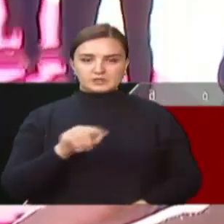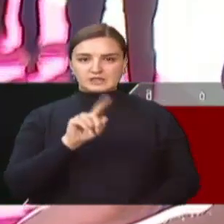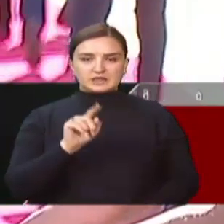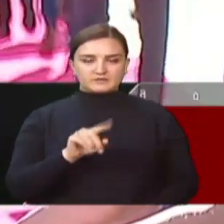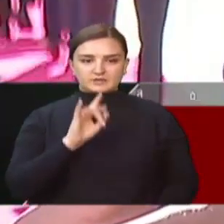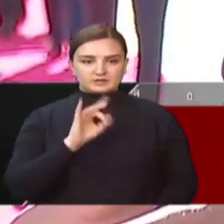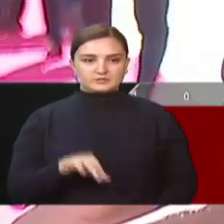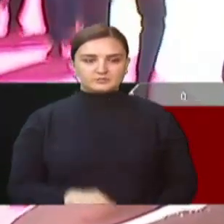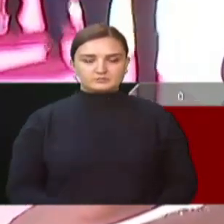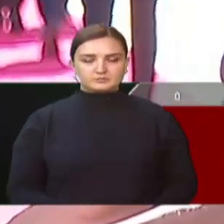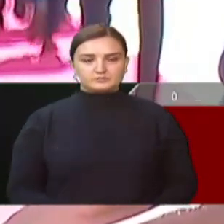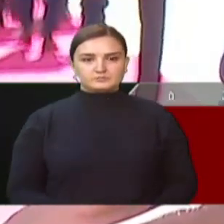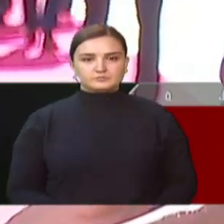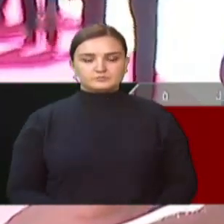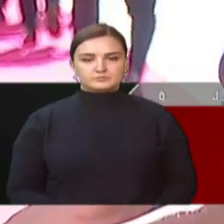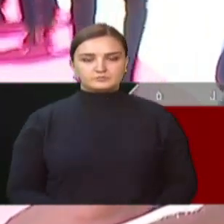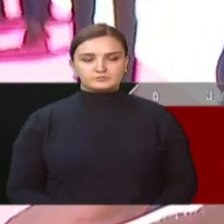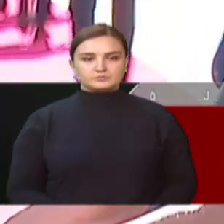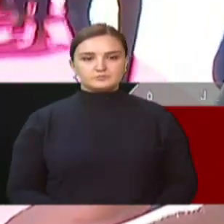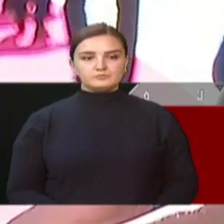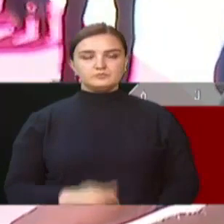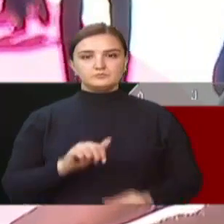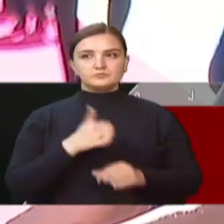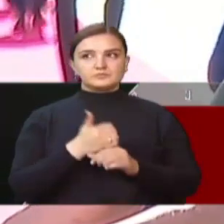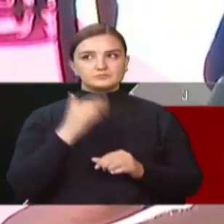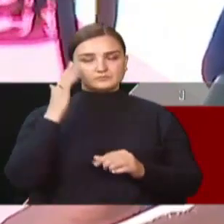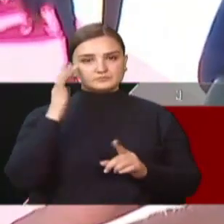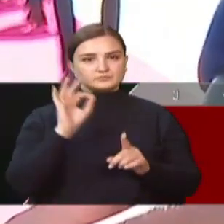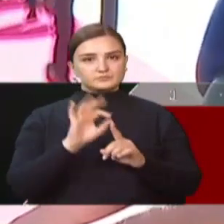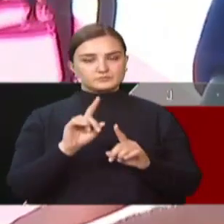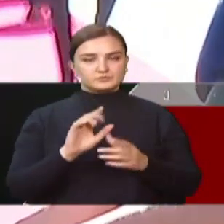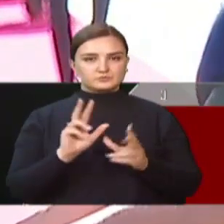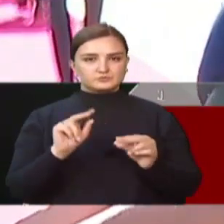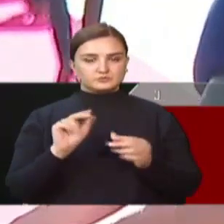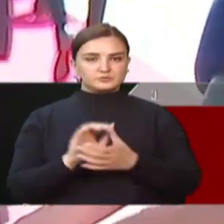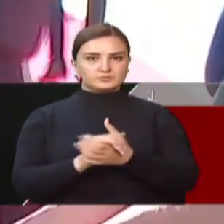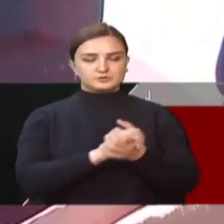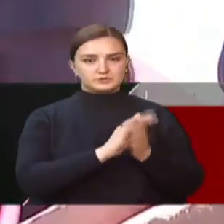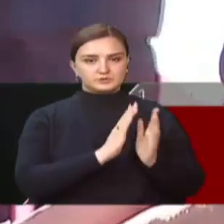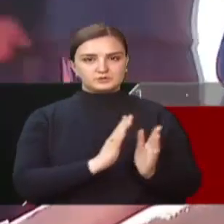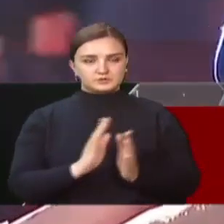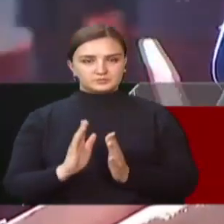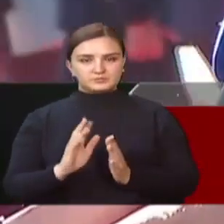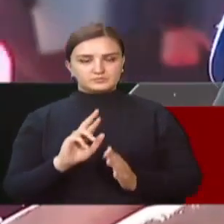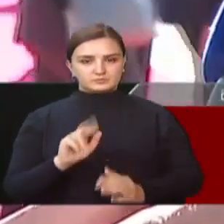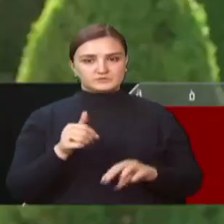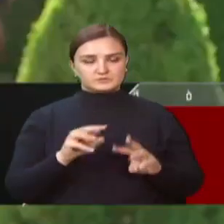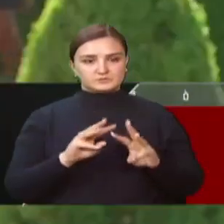ușteva. Ce-i nimta oare am o scenarist, ce-i nicolens, gaiartian, și dobit, stabilul robit, dacă te dreobis